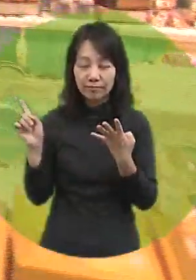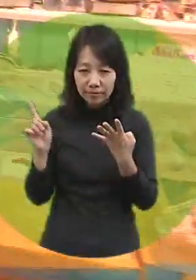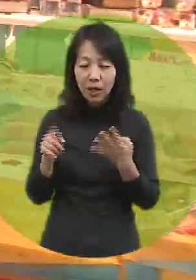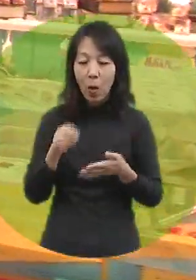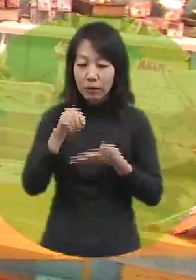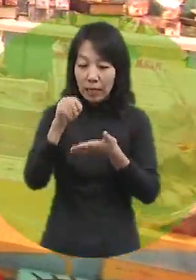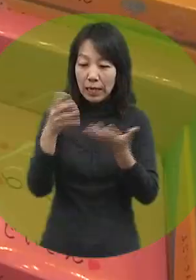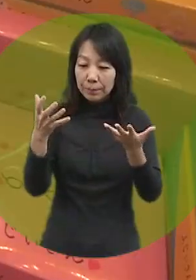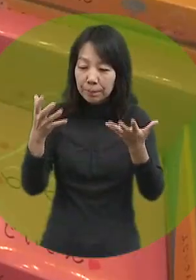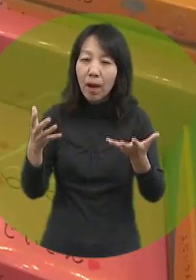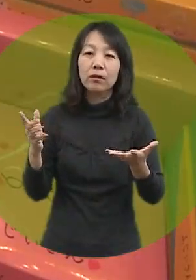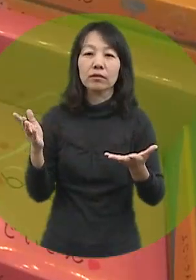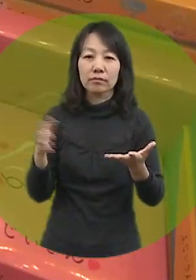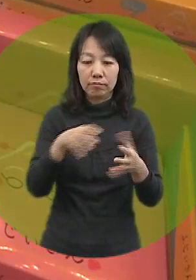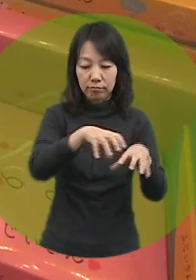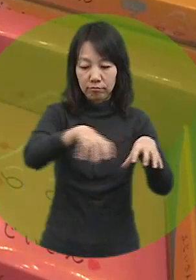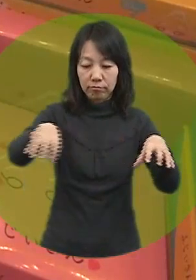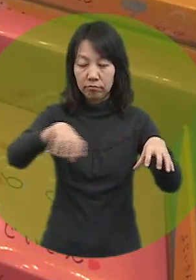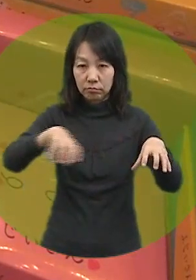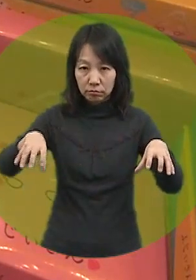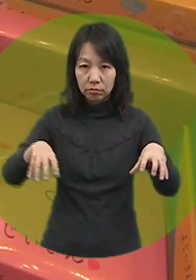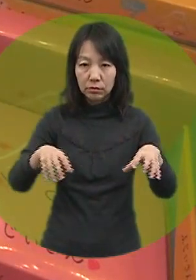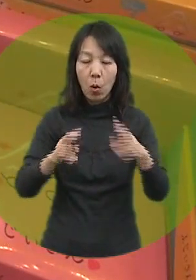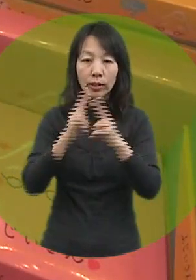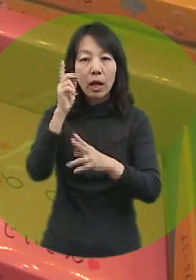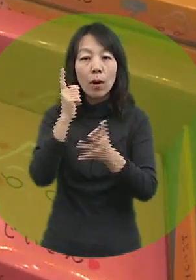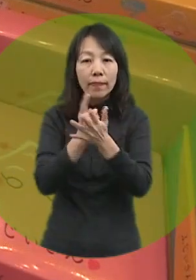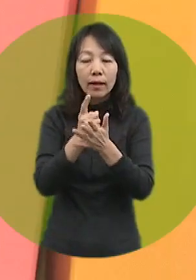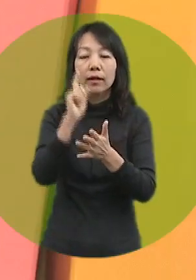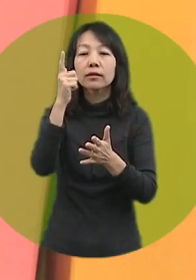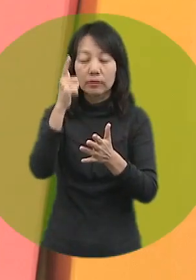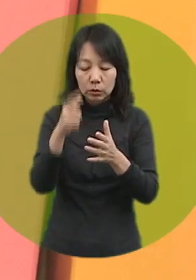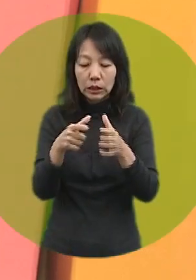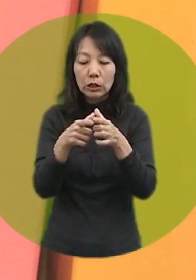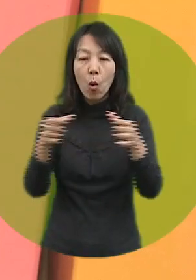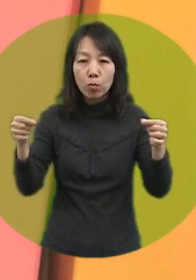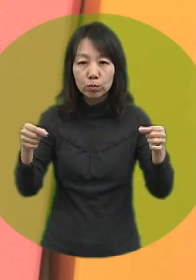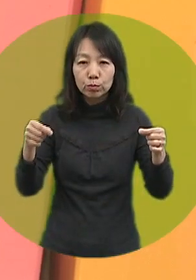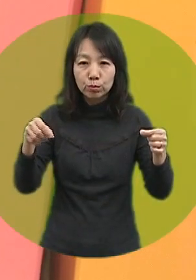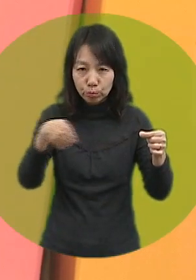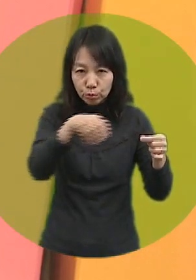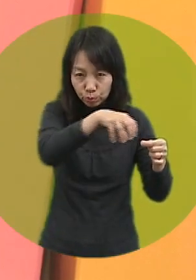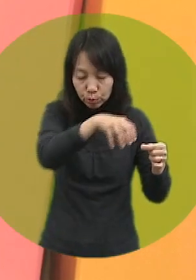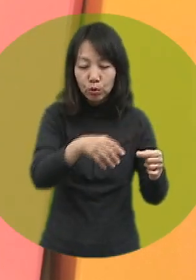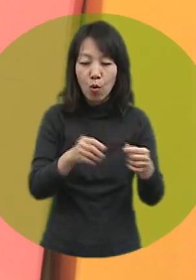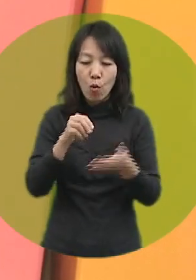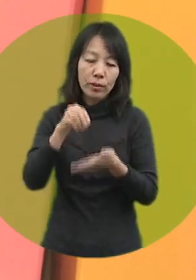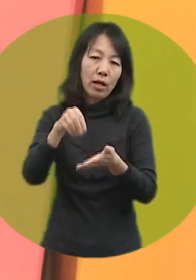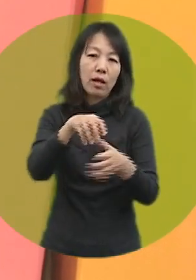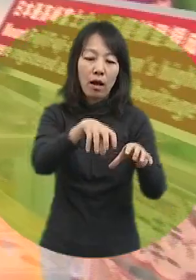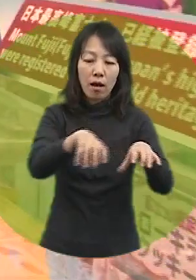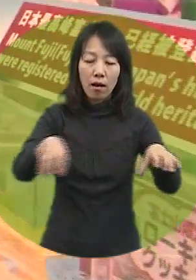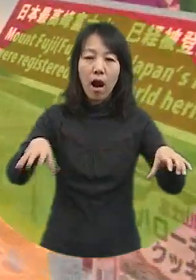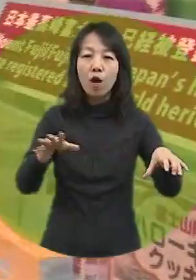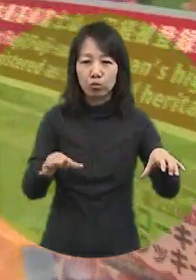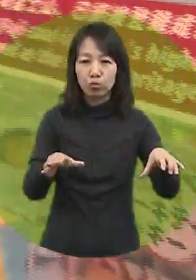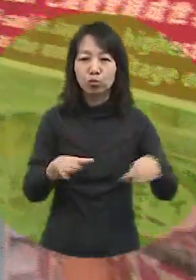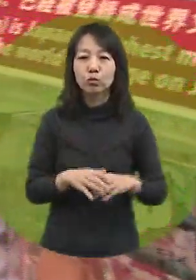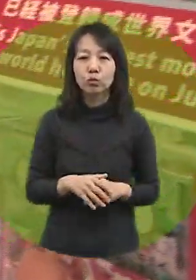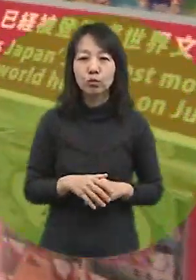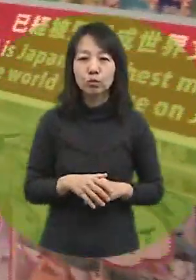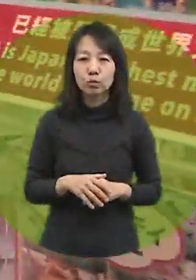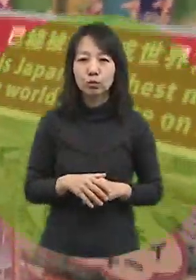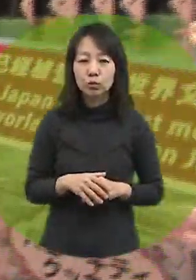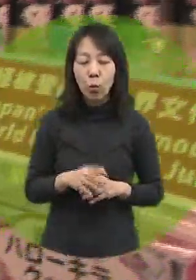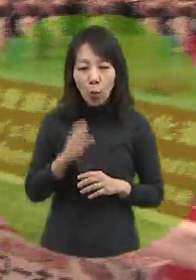ますね。いろんなところのね、 沖縄とは限らずに日本のお土産がいろいろあると。 なるほどね。 ちょっとすごいですよ、すごい